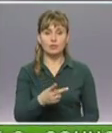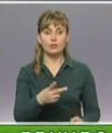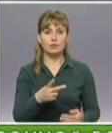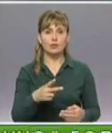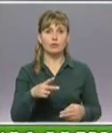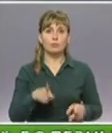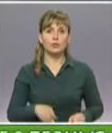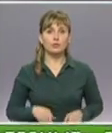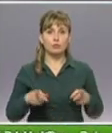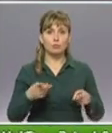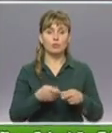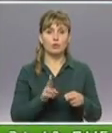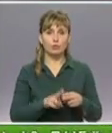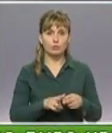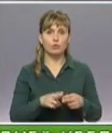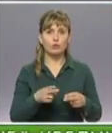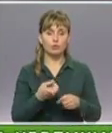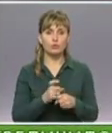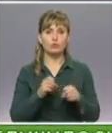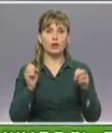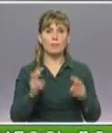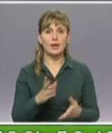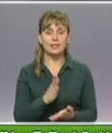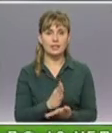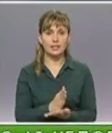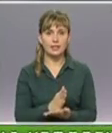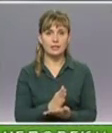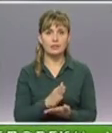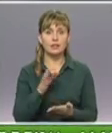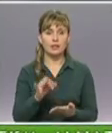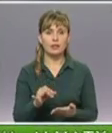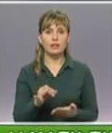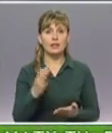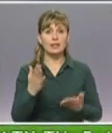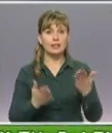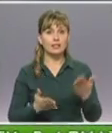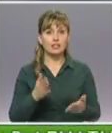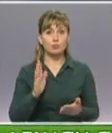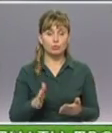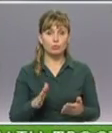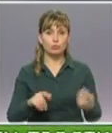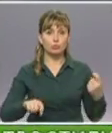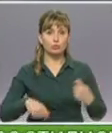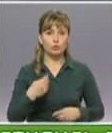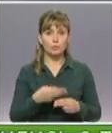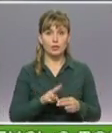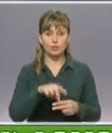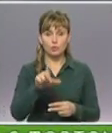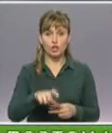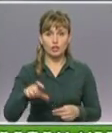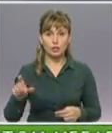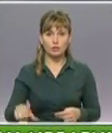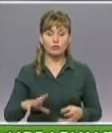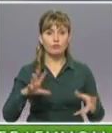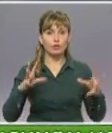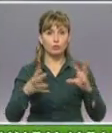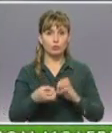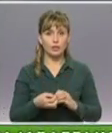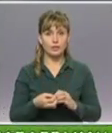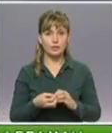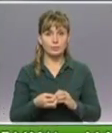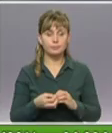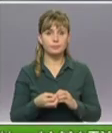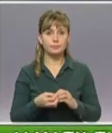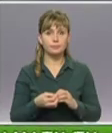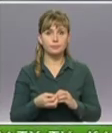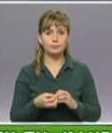представляет угрозу для жизни граждан, но в то же время там предусмотрена компенсация. Если будет нанесен ущерб этому гражданину в результате там